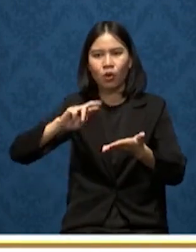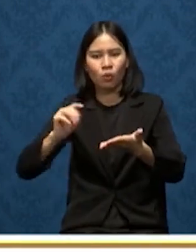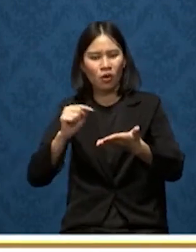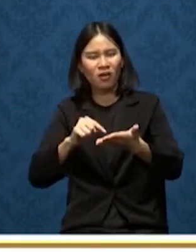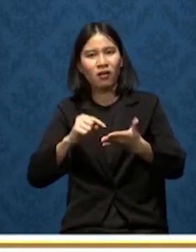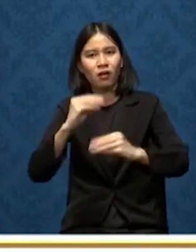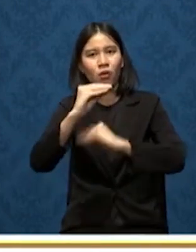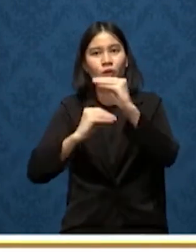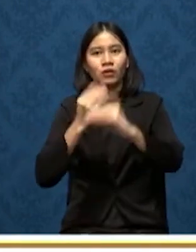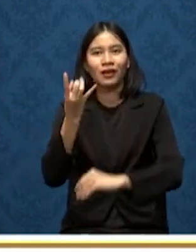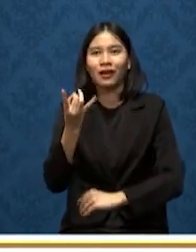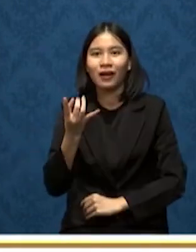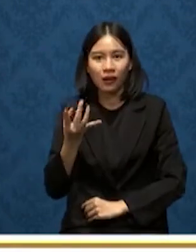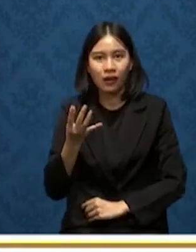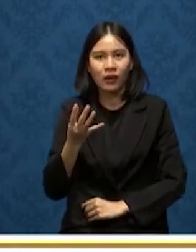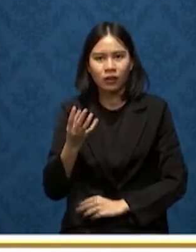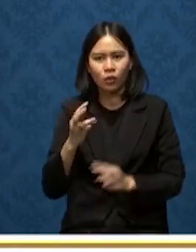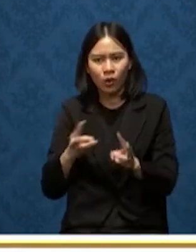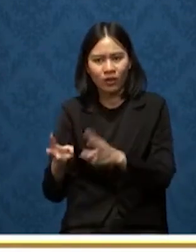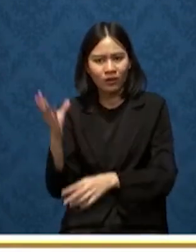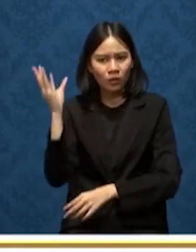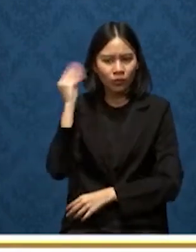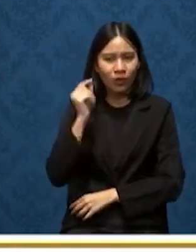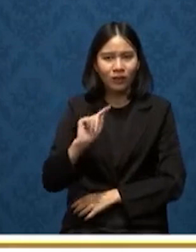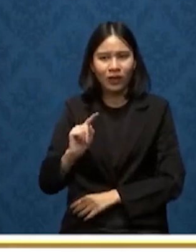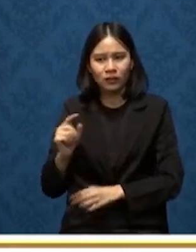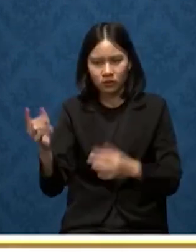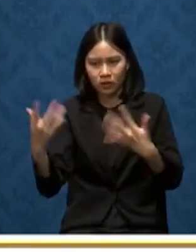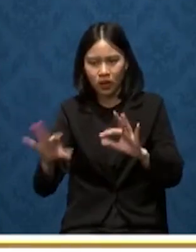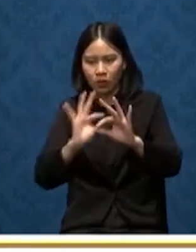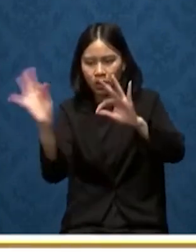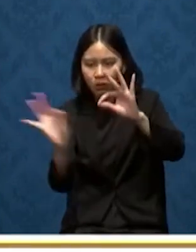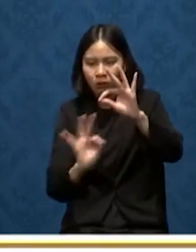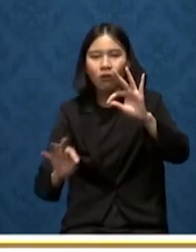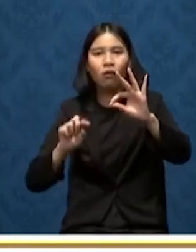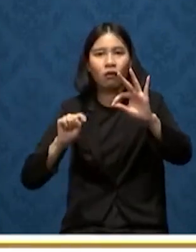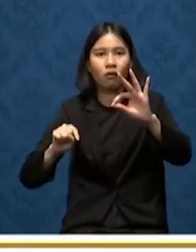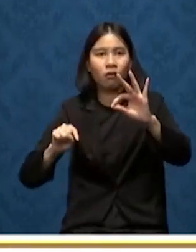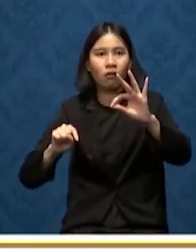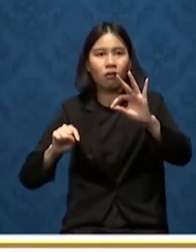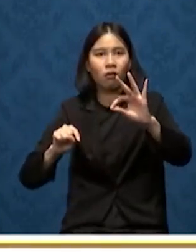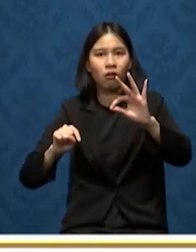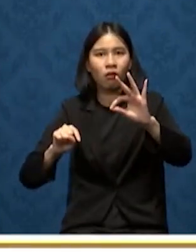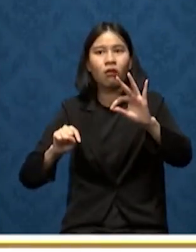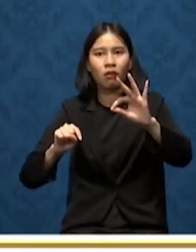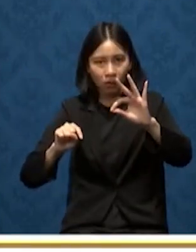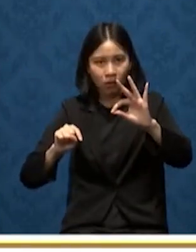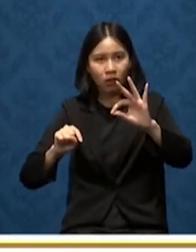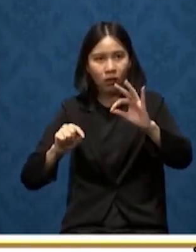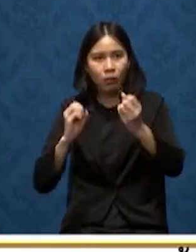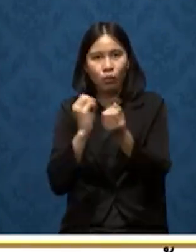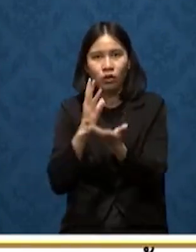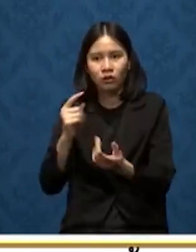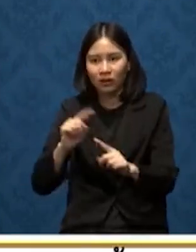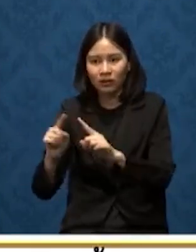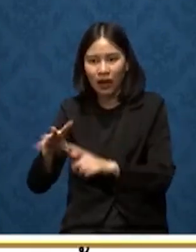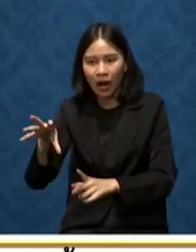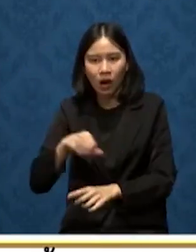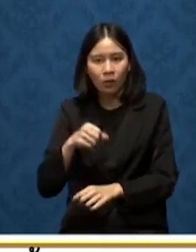ใช้โคdf Dul ofขการรบฟังแล้วเอามาเขียนว่านำผลไปเพระผลมไม่มี